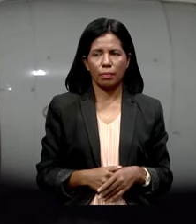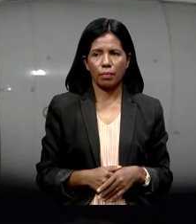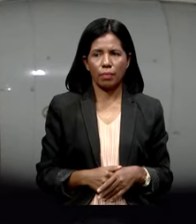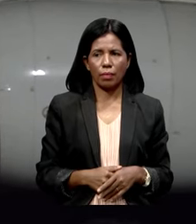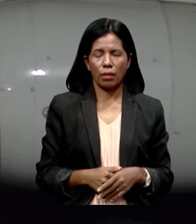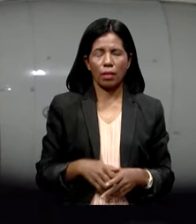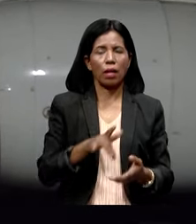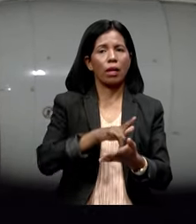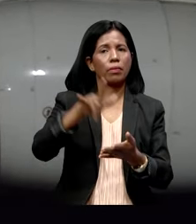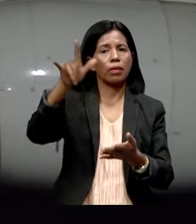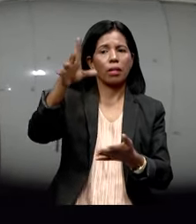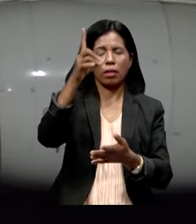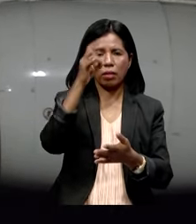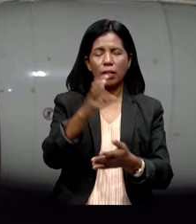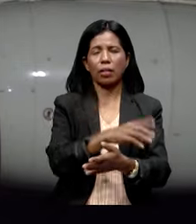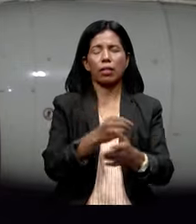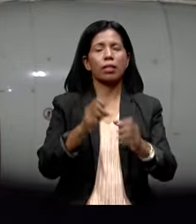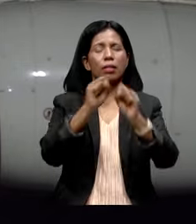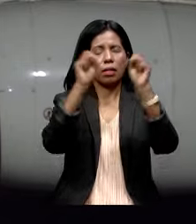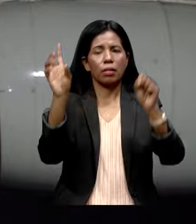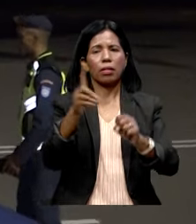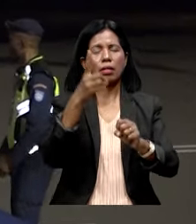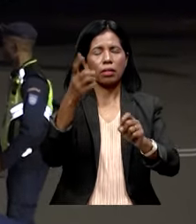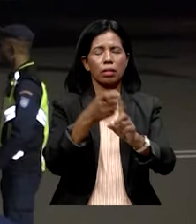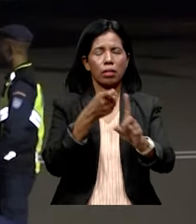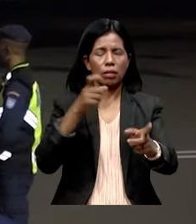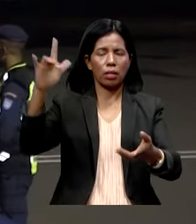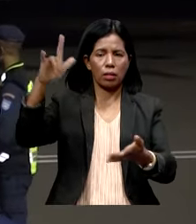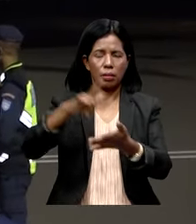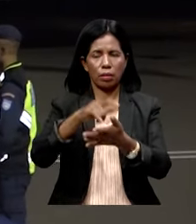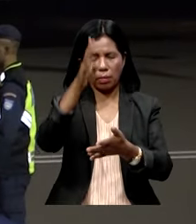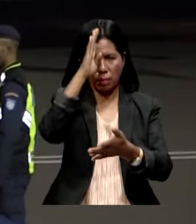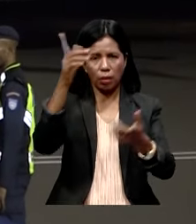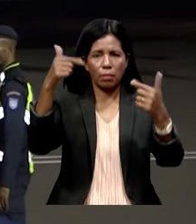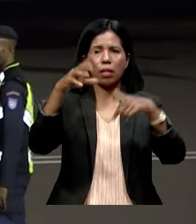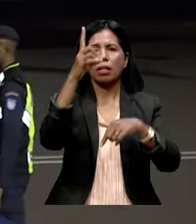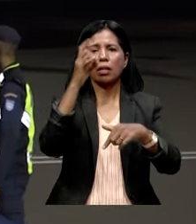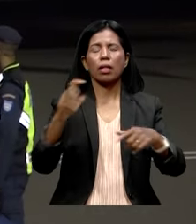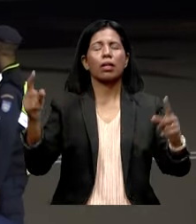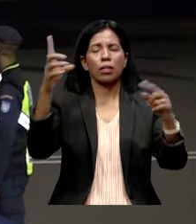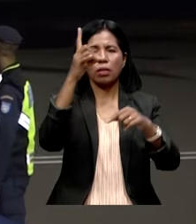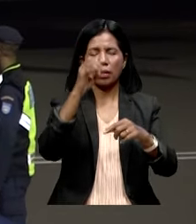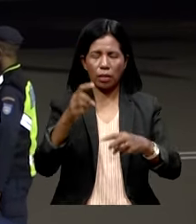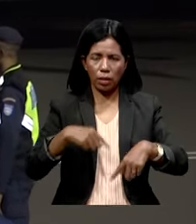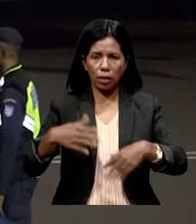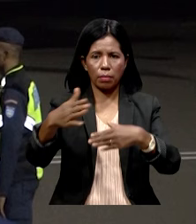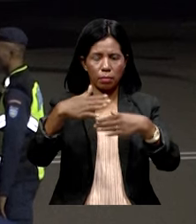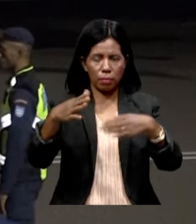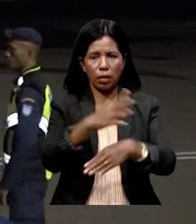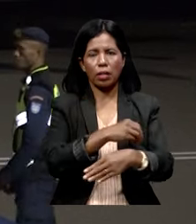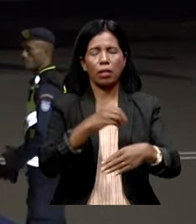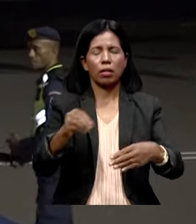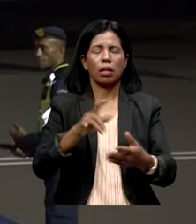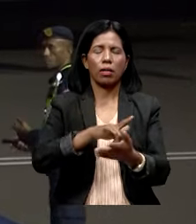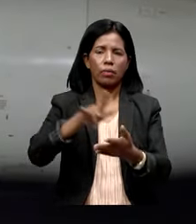Avião aerodili ia sabaru dadernya semu husi aeroporto Denpasar Bali mai dili mai beto ia dalam besik matarang